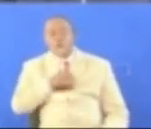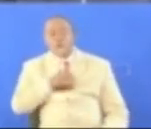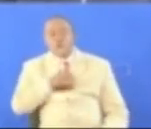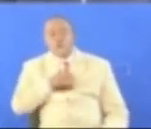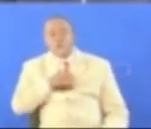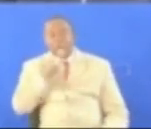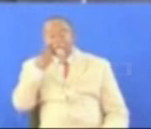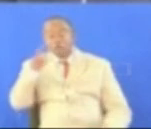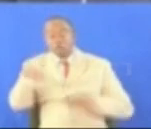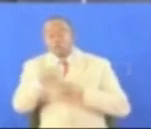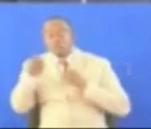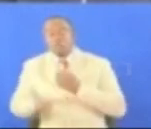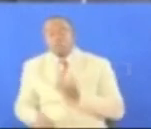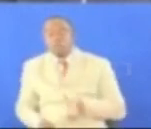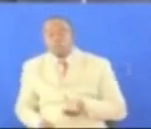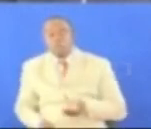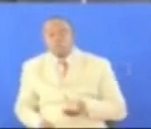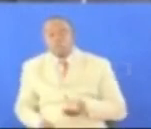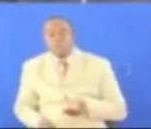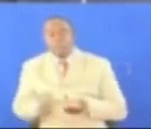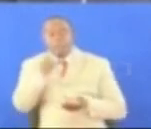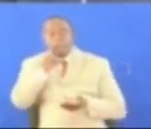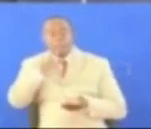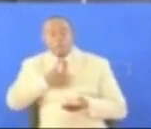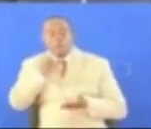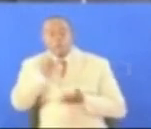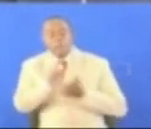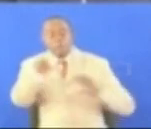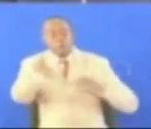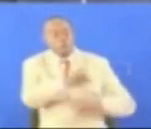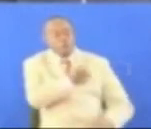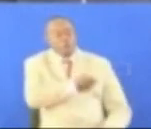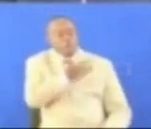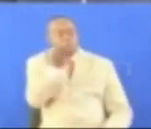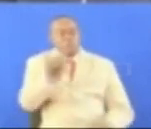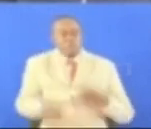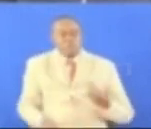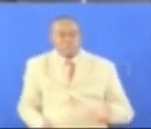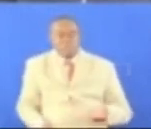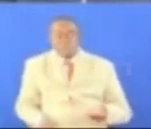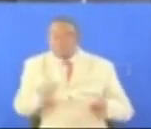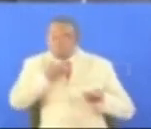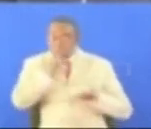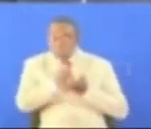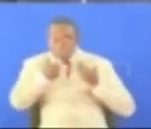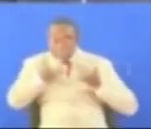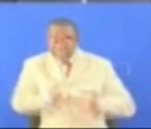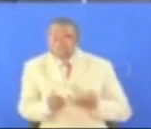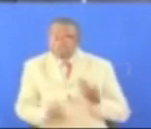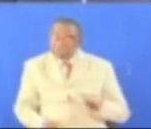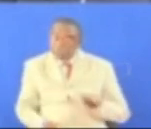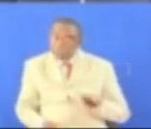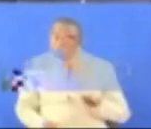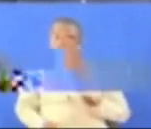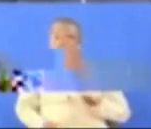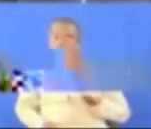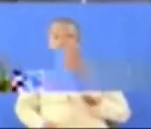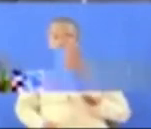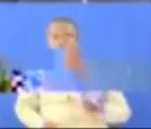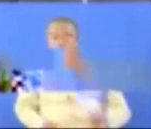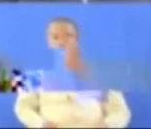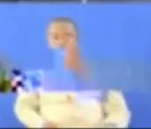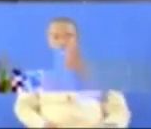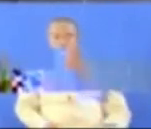ndoa zina shida, akaamua mama yangu kuolewa na mwanamke mwingine, mimi leo ningekuwa wapi?